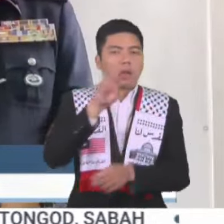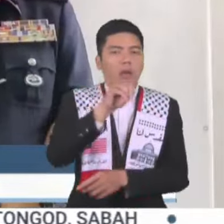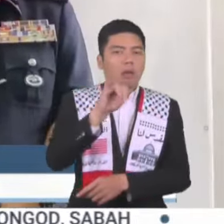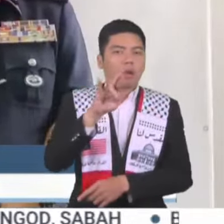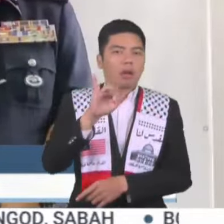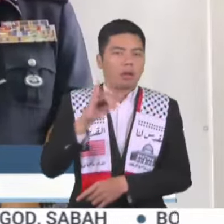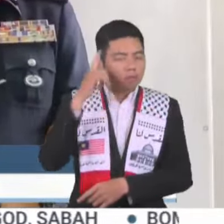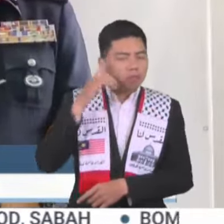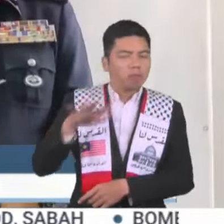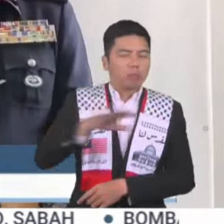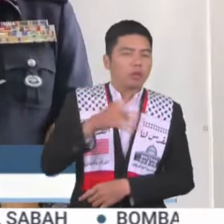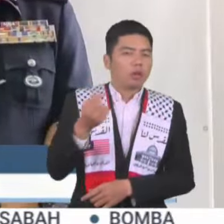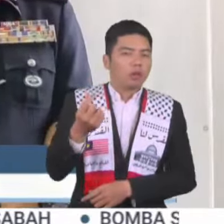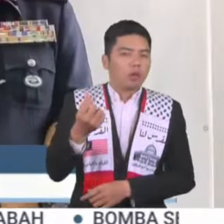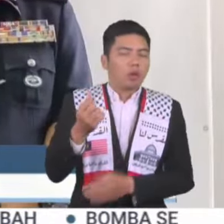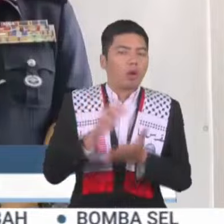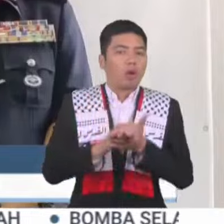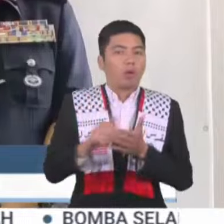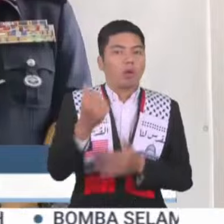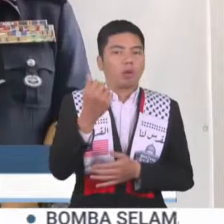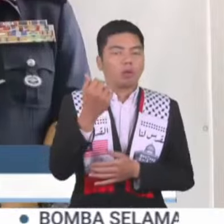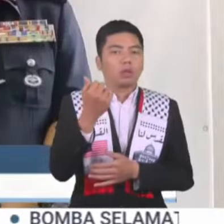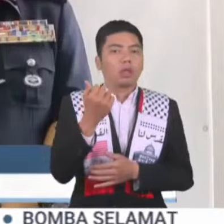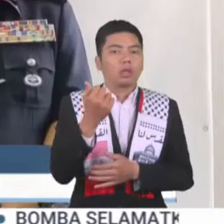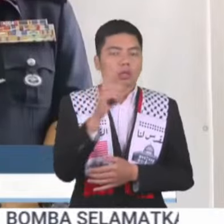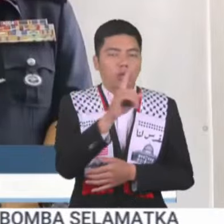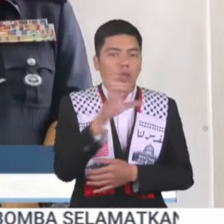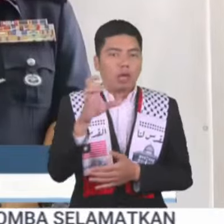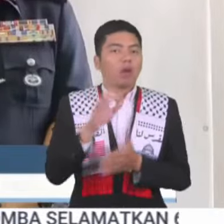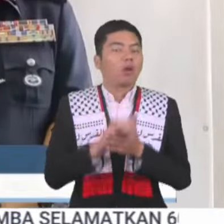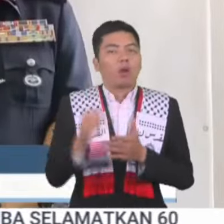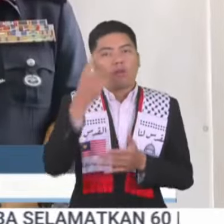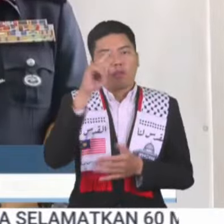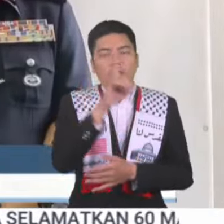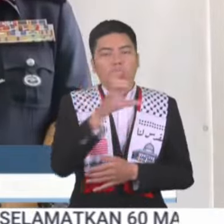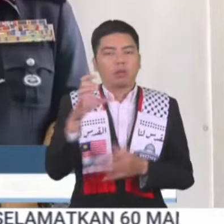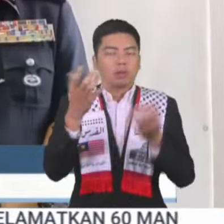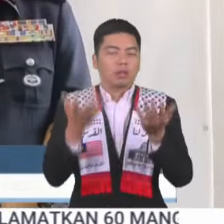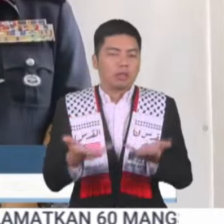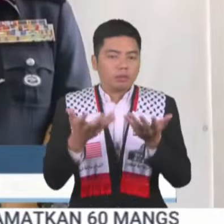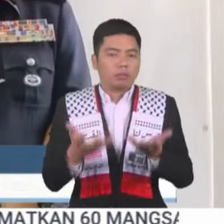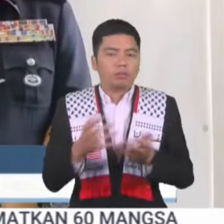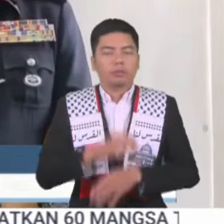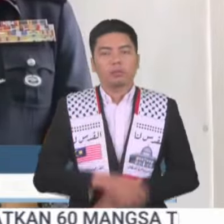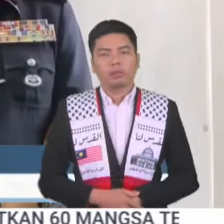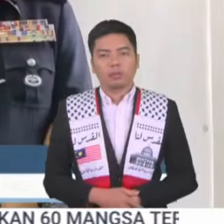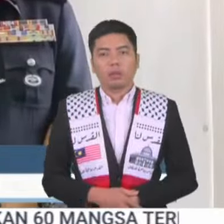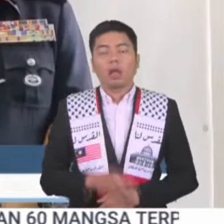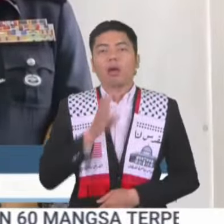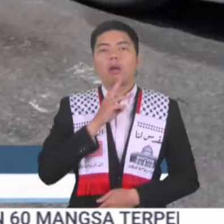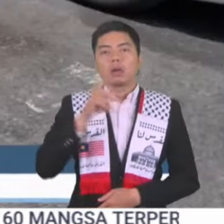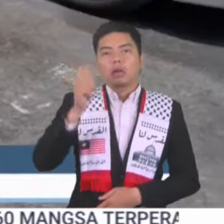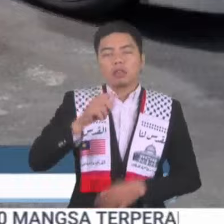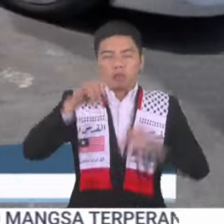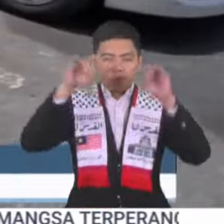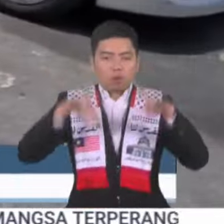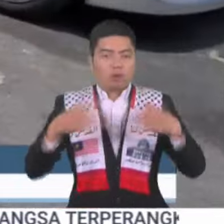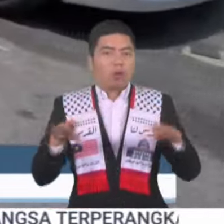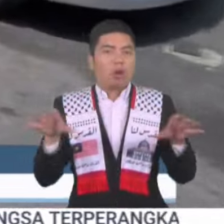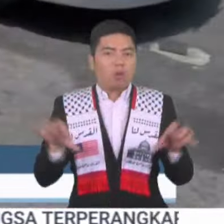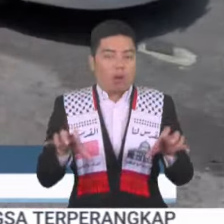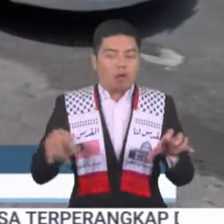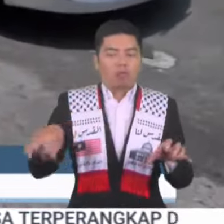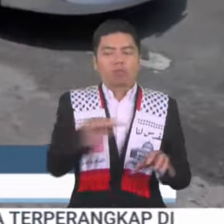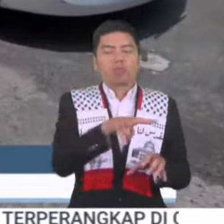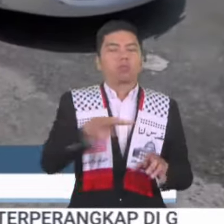harga RM1 untuk 100 gram. Jelas Datuk Manca, ujian saringan air kencing mendapati kedua-dua suspek